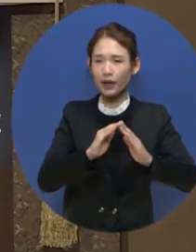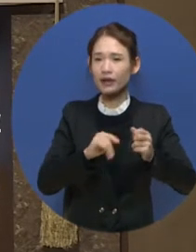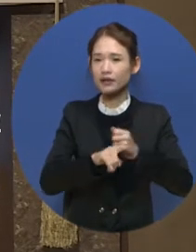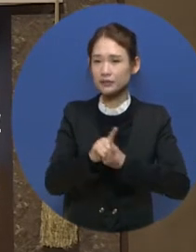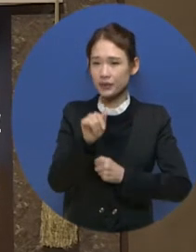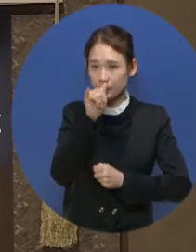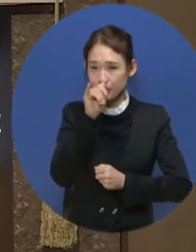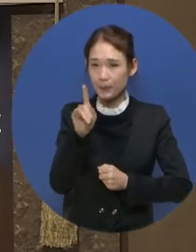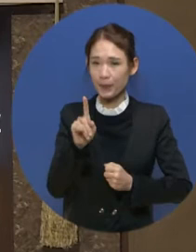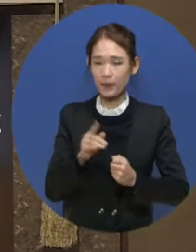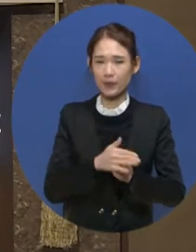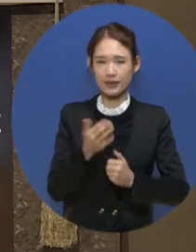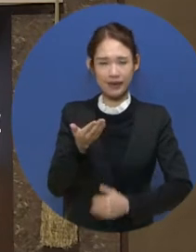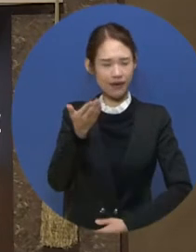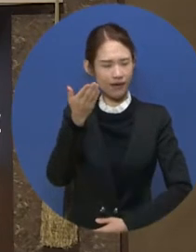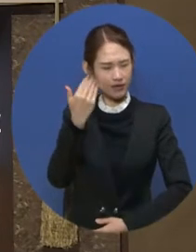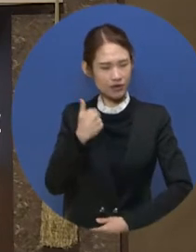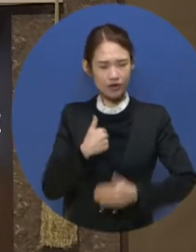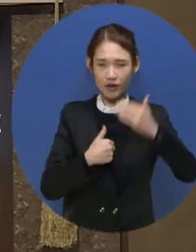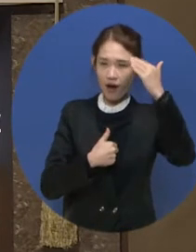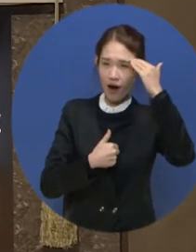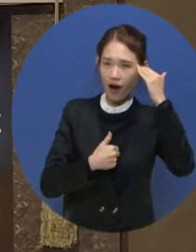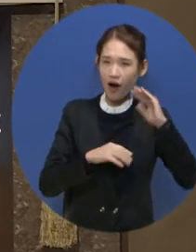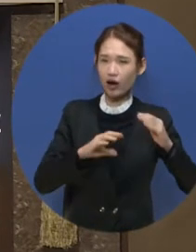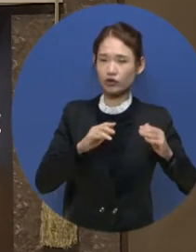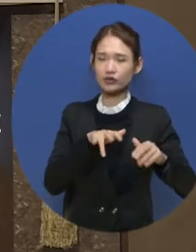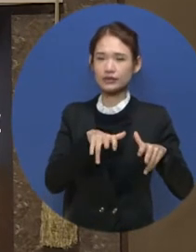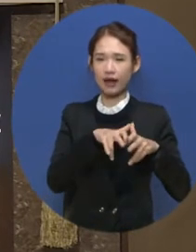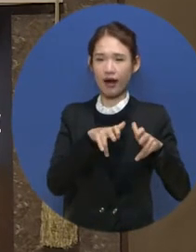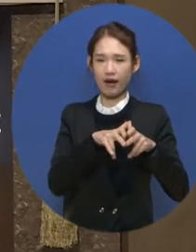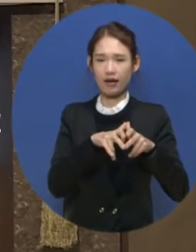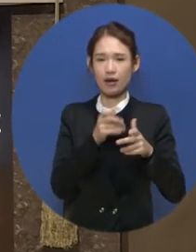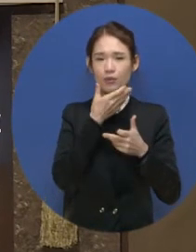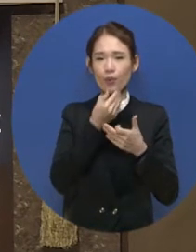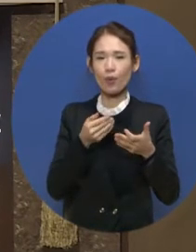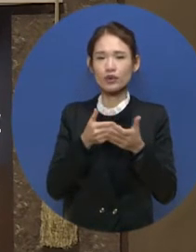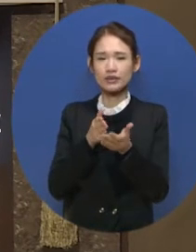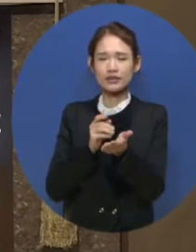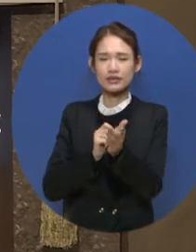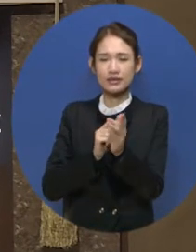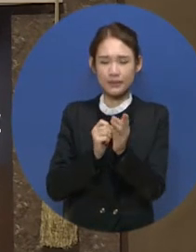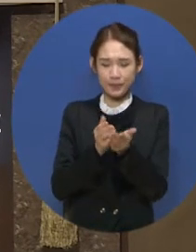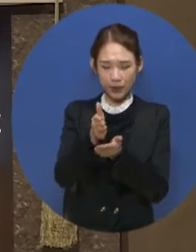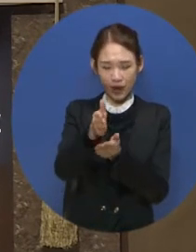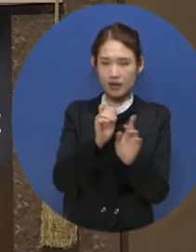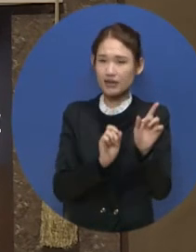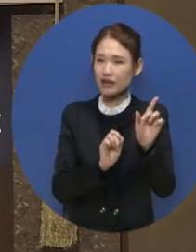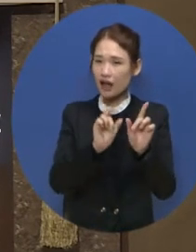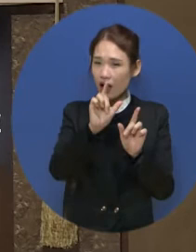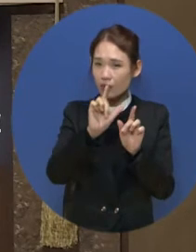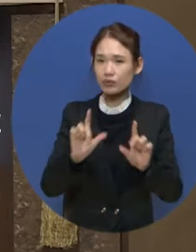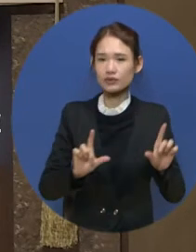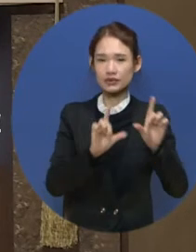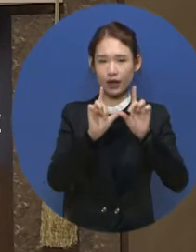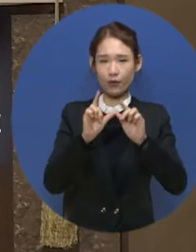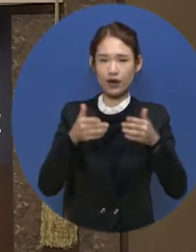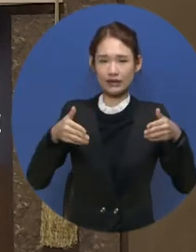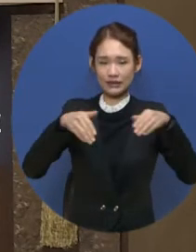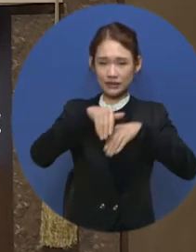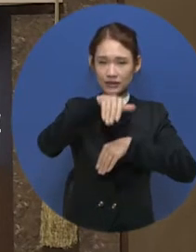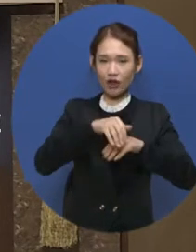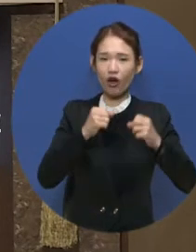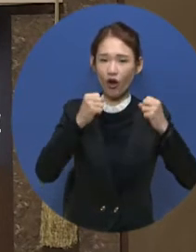예 그 전까지는 우리나라 이제 장애인 복지를 하게 되는 주로 생활시설 로 에서 거주하는 거가 주